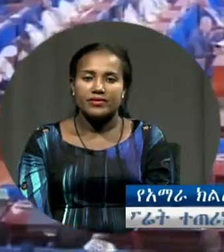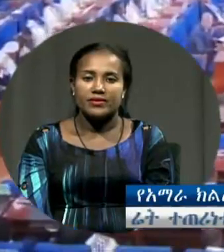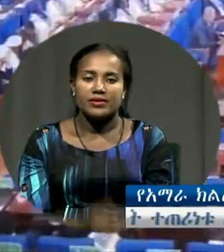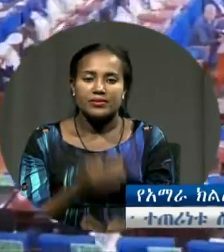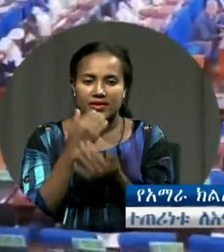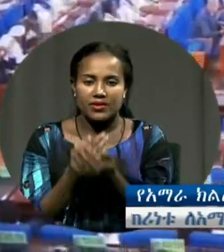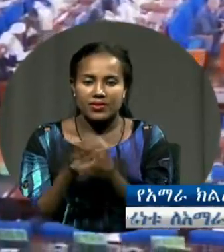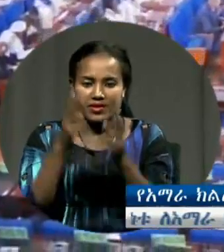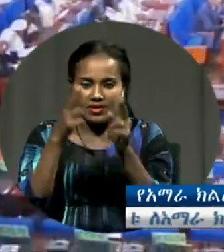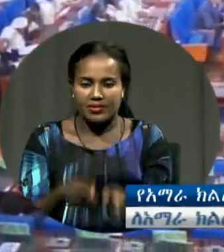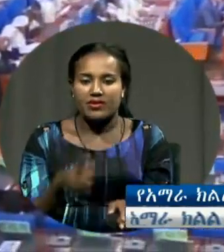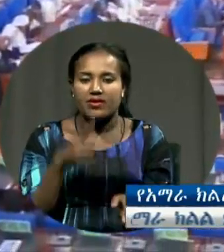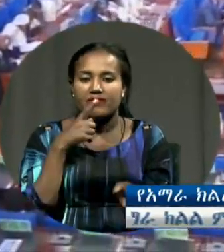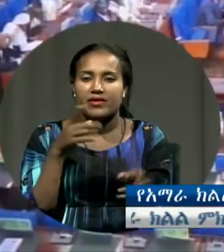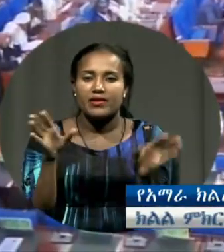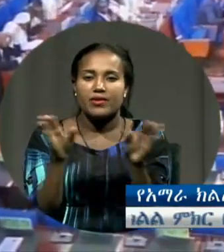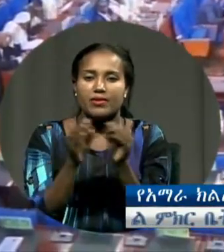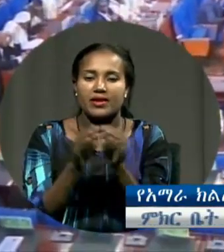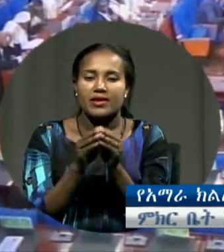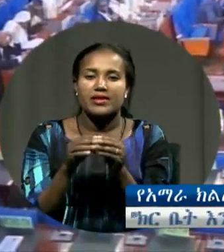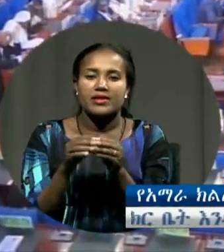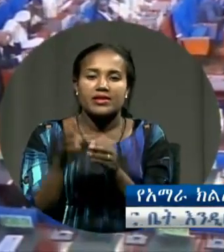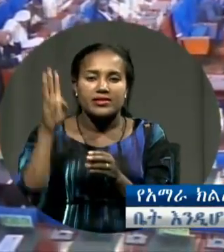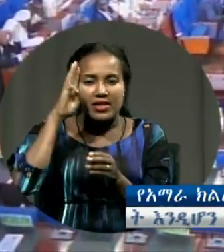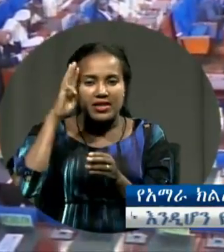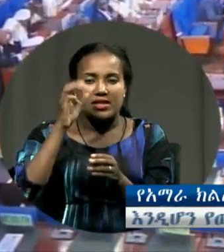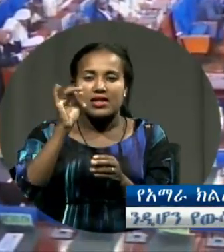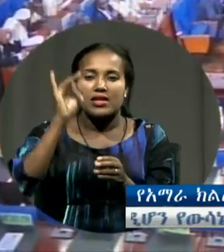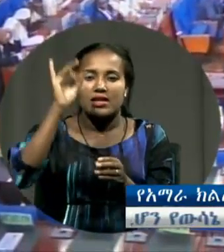አመሰግናለሁ። የተከበሩ አፈ ጉባኤ። ስለሺ ለጋምቦ